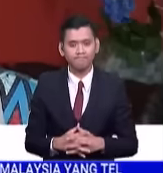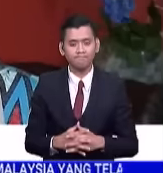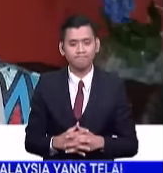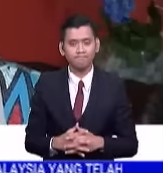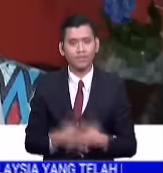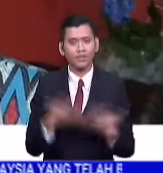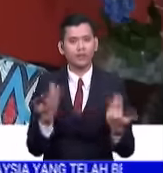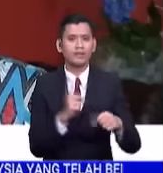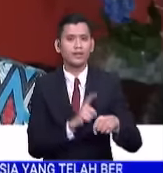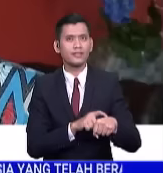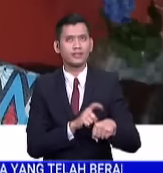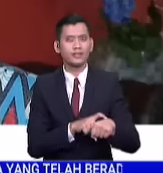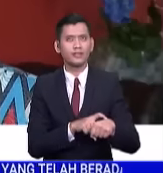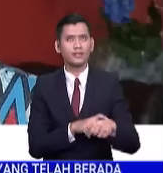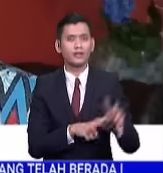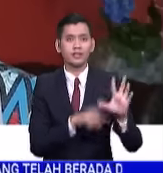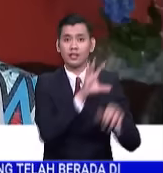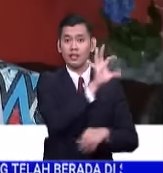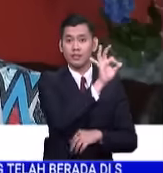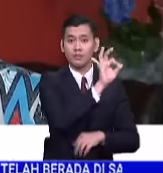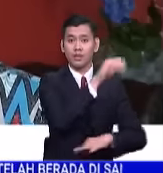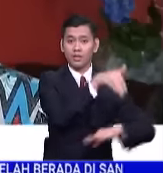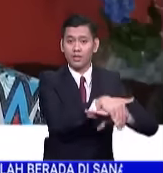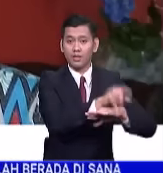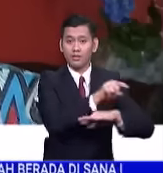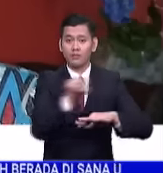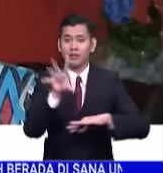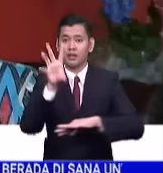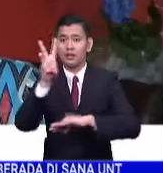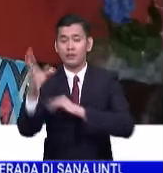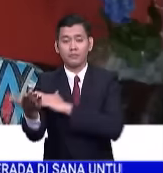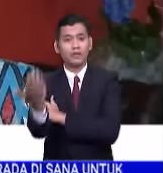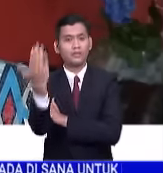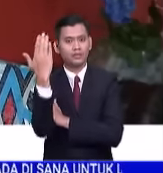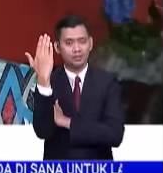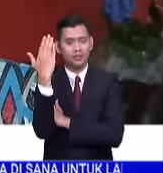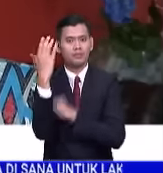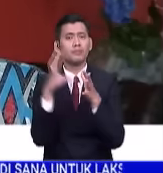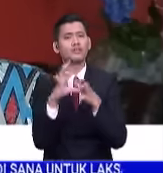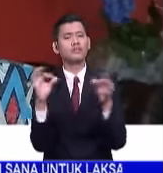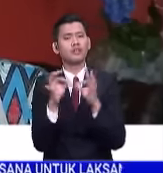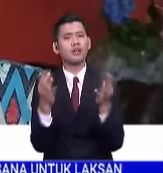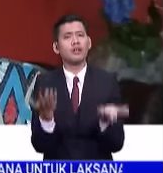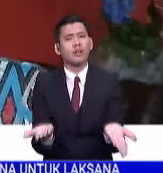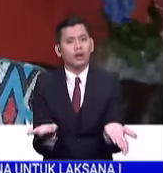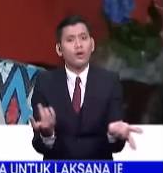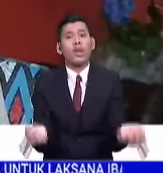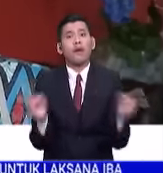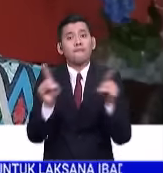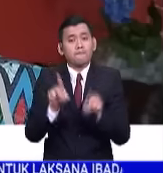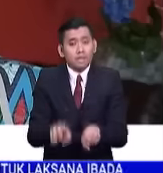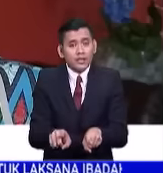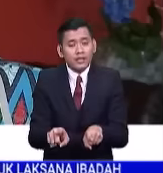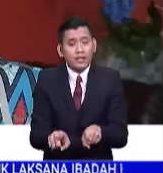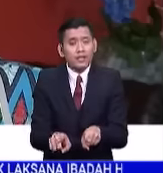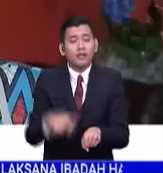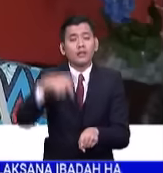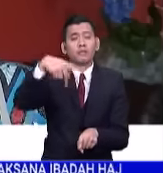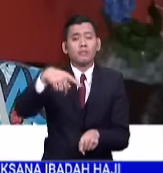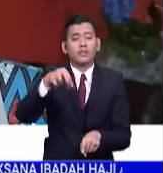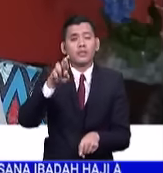Penggambaran ini mengenai masa daripada pukul 9 malam sampai pukul 6 pagi, menceritakan apa yang berlaku di sebalik